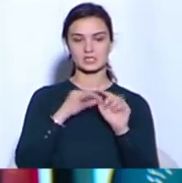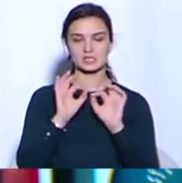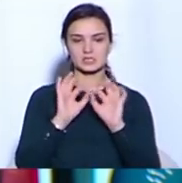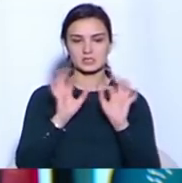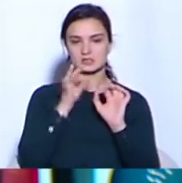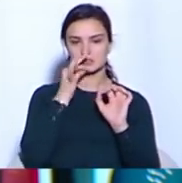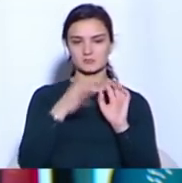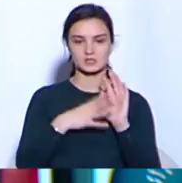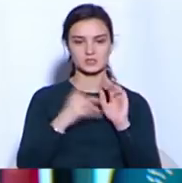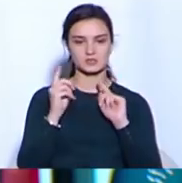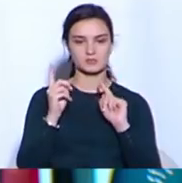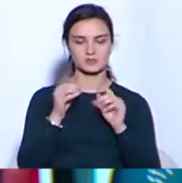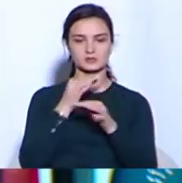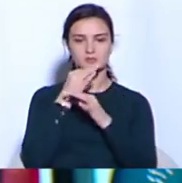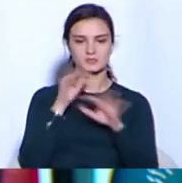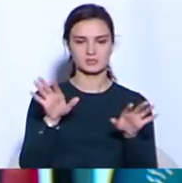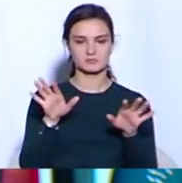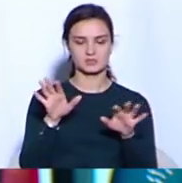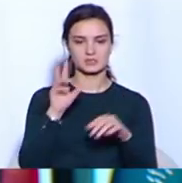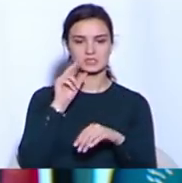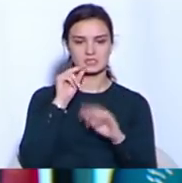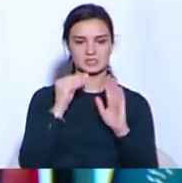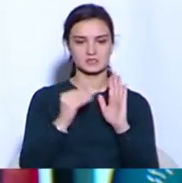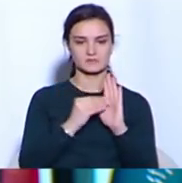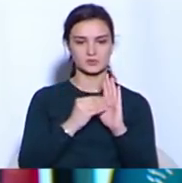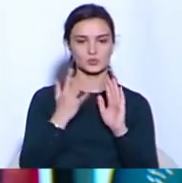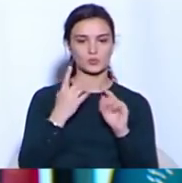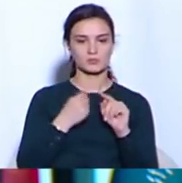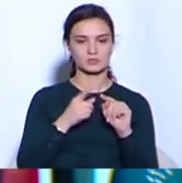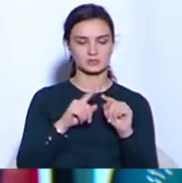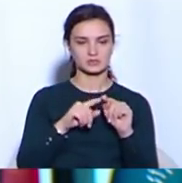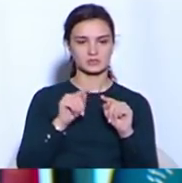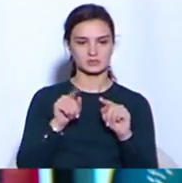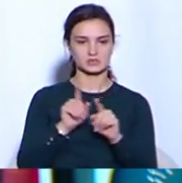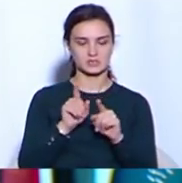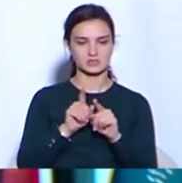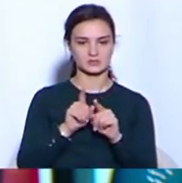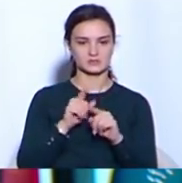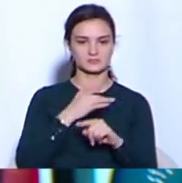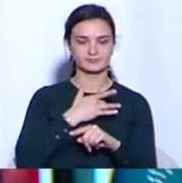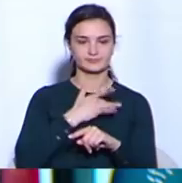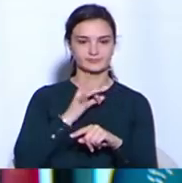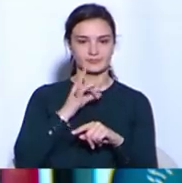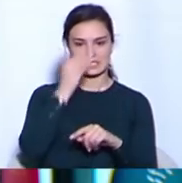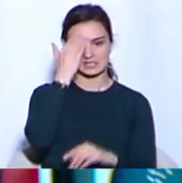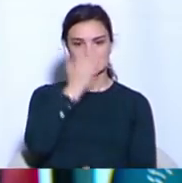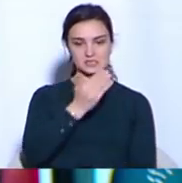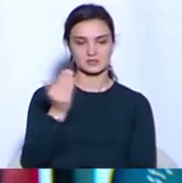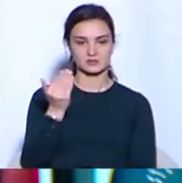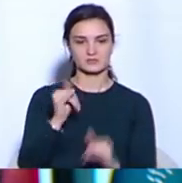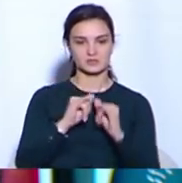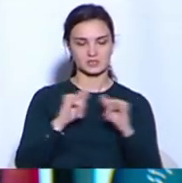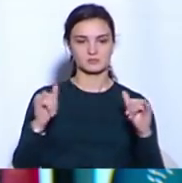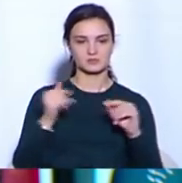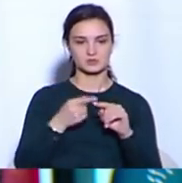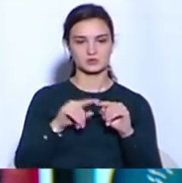რომ 9 აპრილი და ნებისმიერი თარიღი, რომელიც ასე მძაფრ შთაბეჭდილებას ახდენს ერის განვითარებაზე, არის